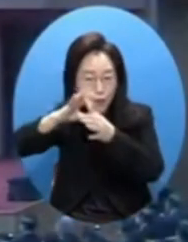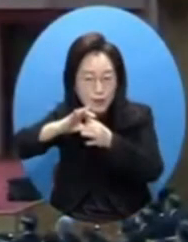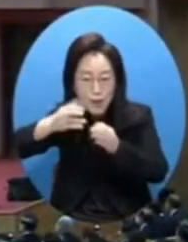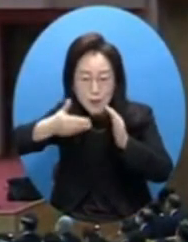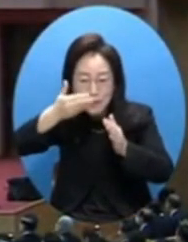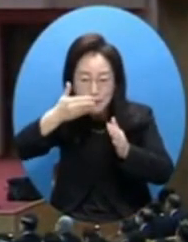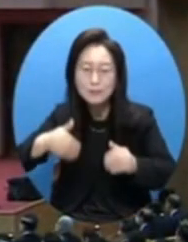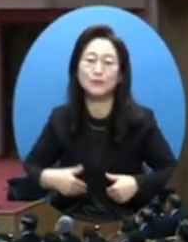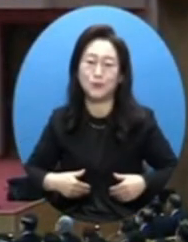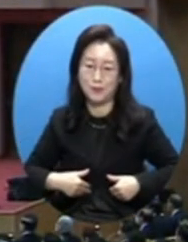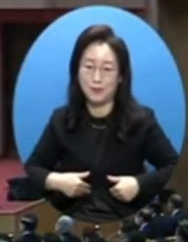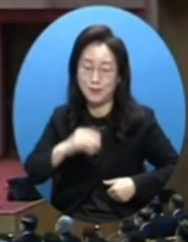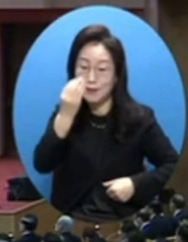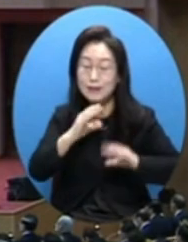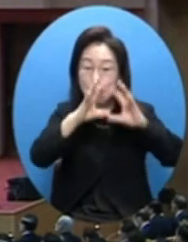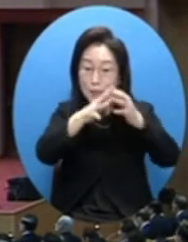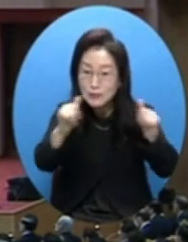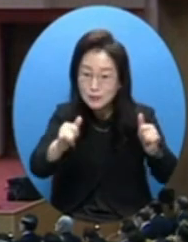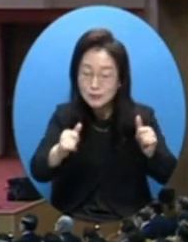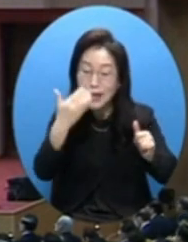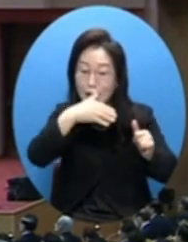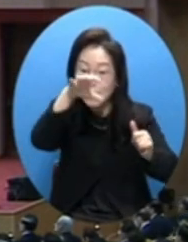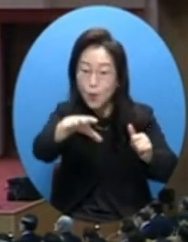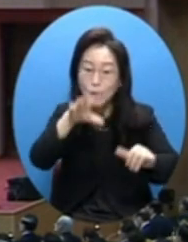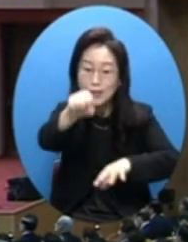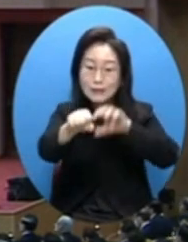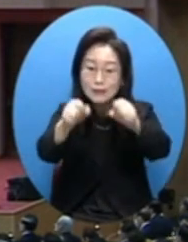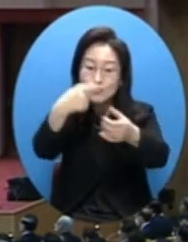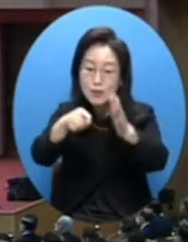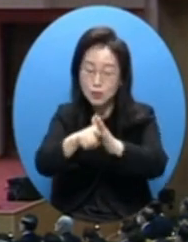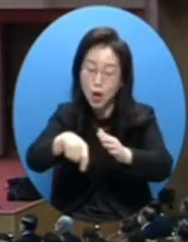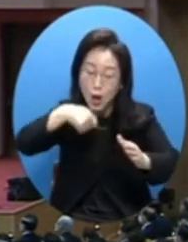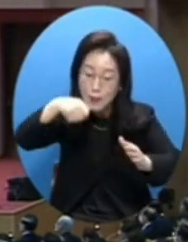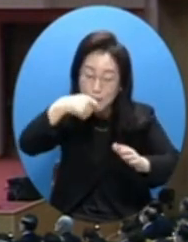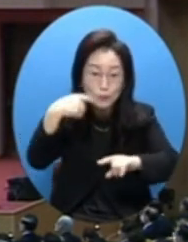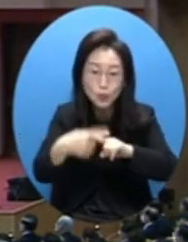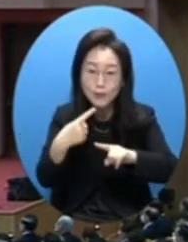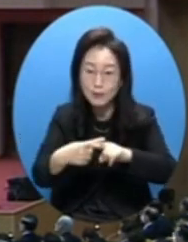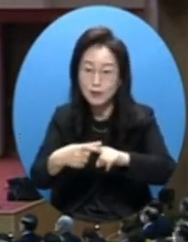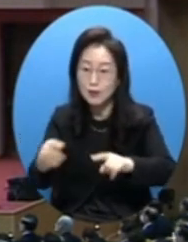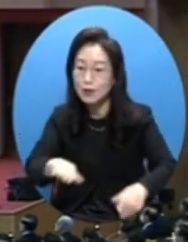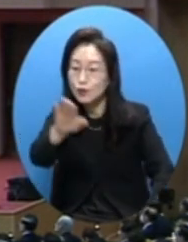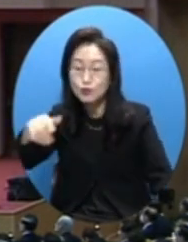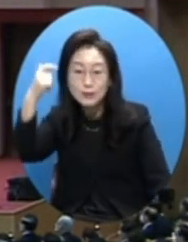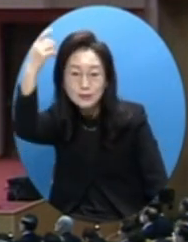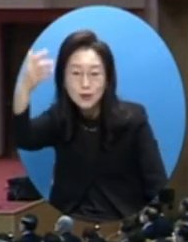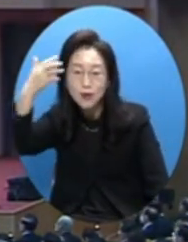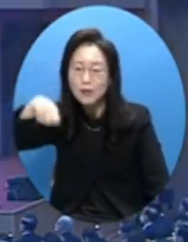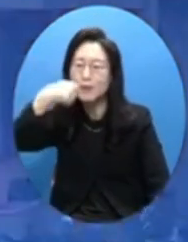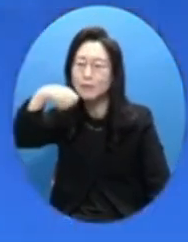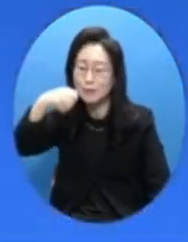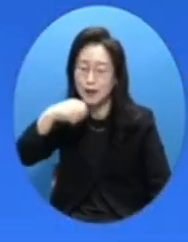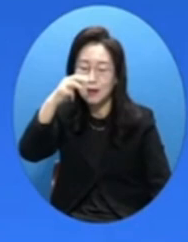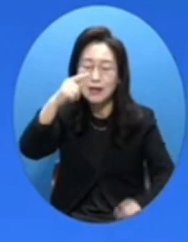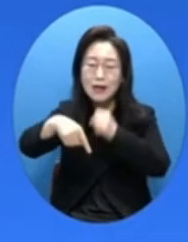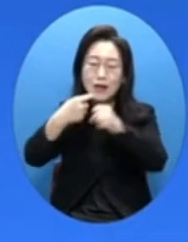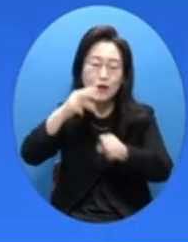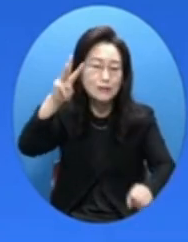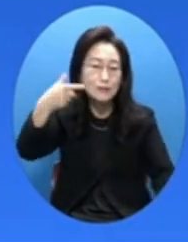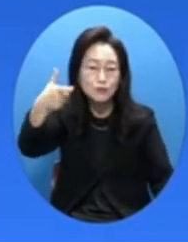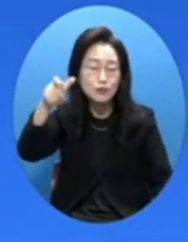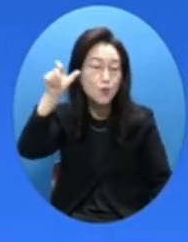됩니다. 이스라엘 백성이 가나안을 점령하기 위해서 육의 양식을 먹은 것처럼 우리는 영의 양식을 먹고 1년 360월